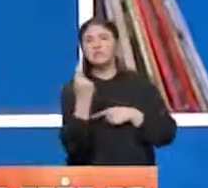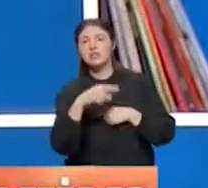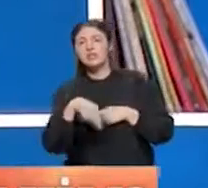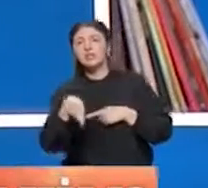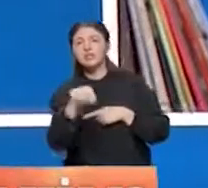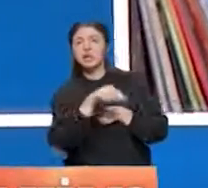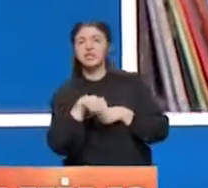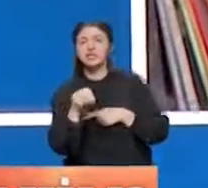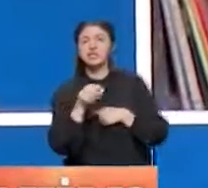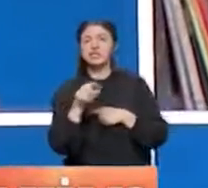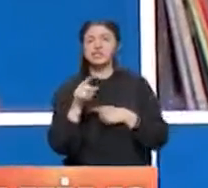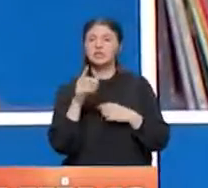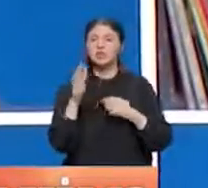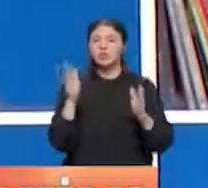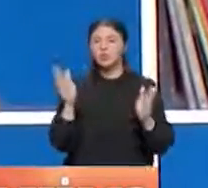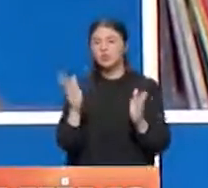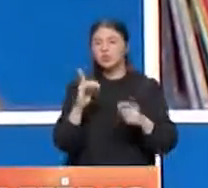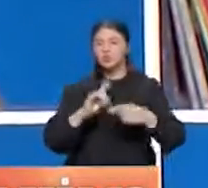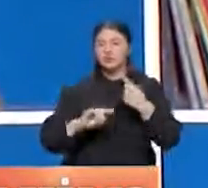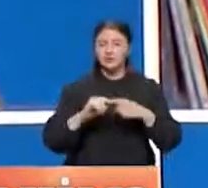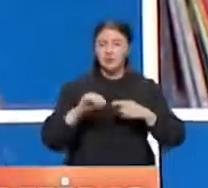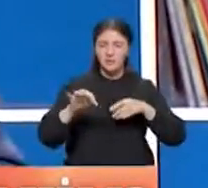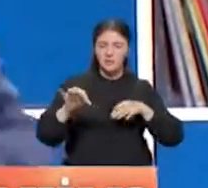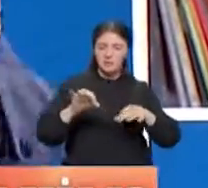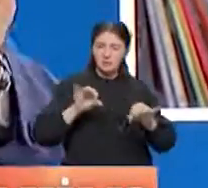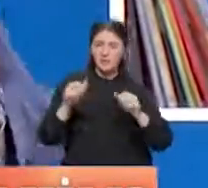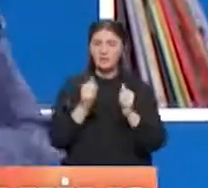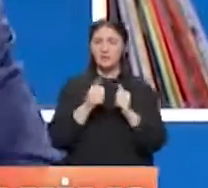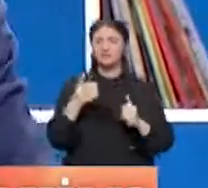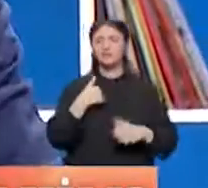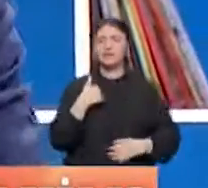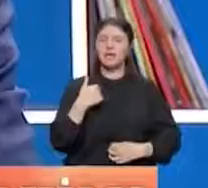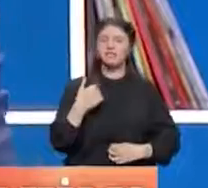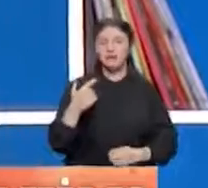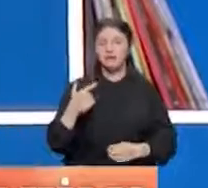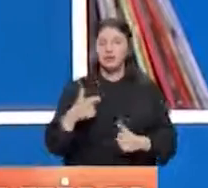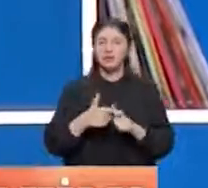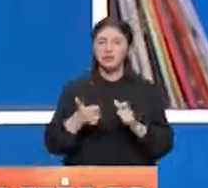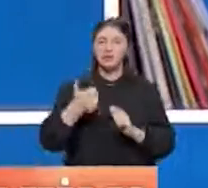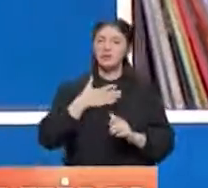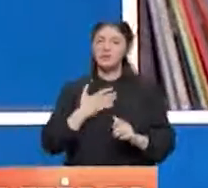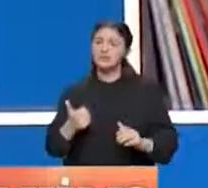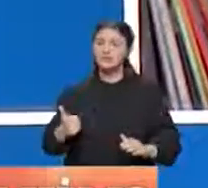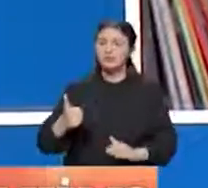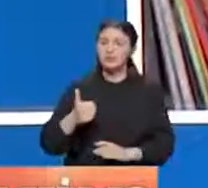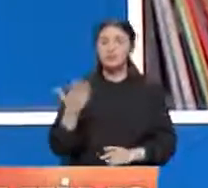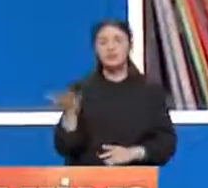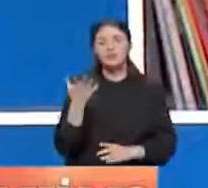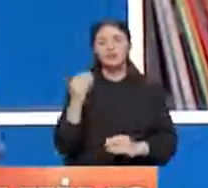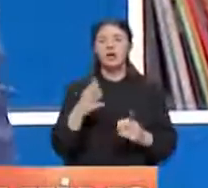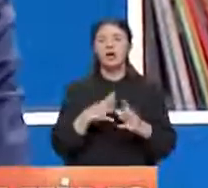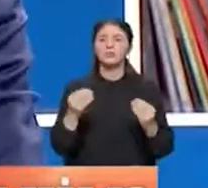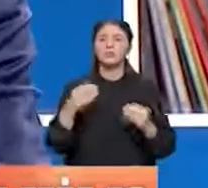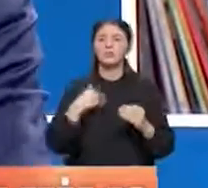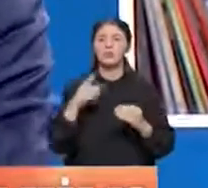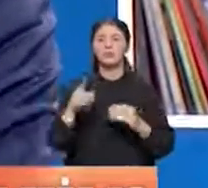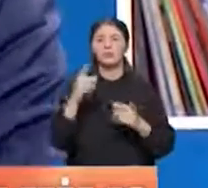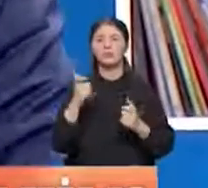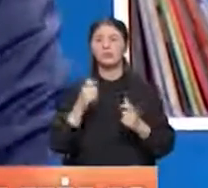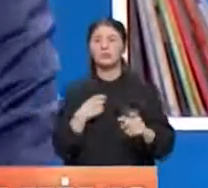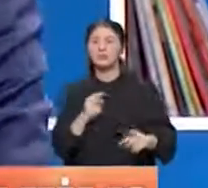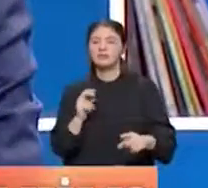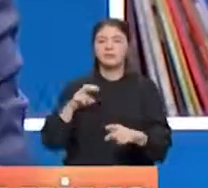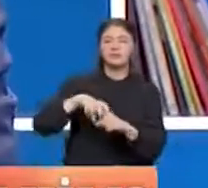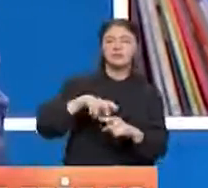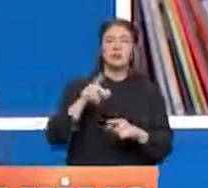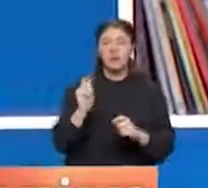birilerinin küçük siyasi taktiklerle ya biz genel başkanı öne çıkartalım, nasıl olsa kaybeder, biz de onun yerine